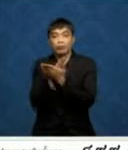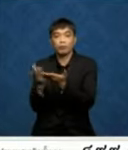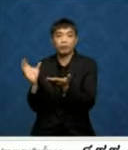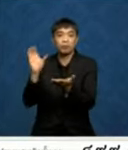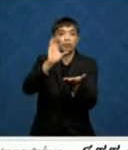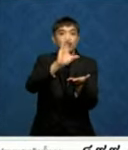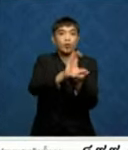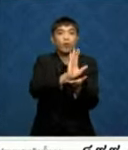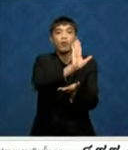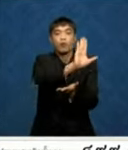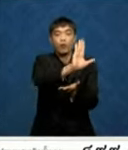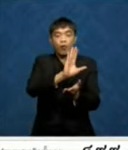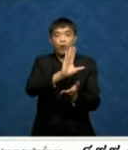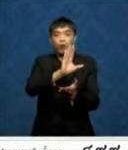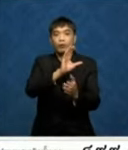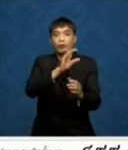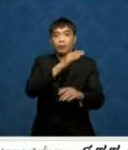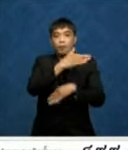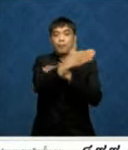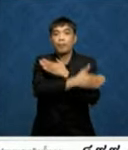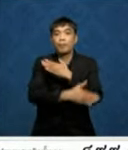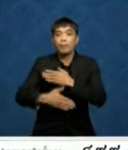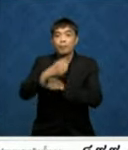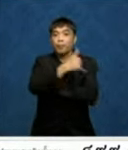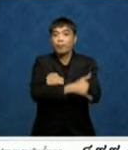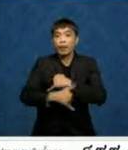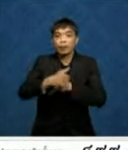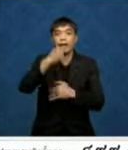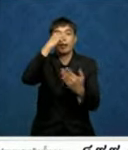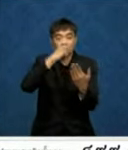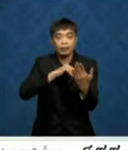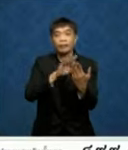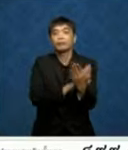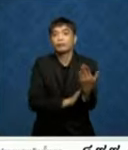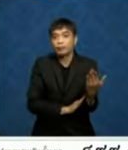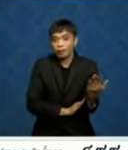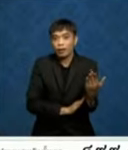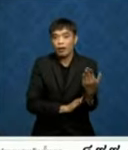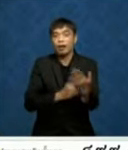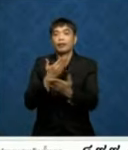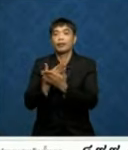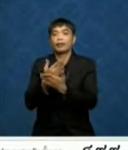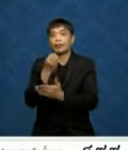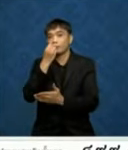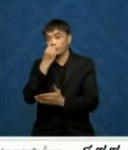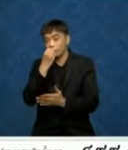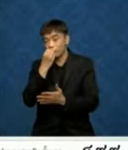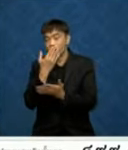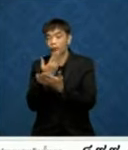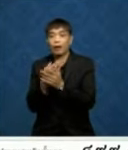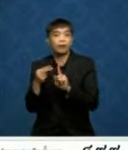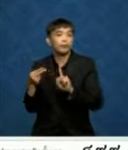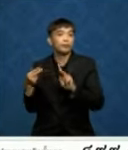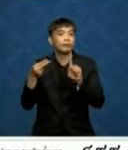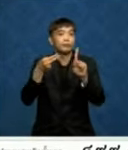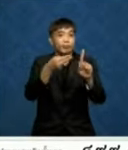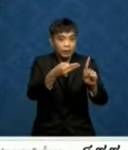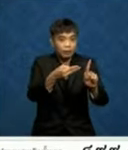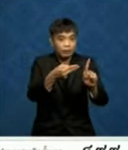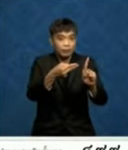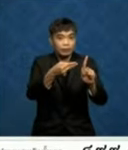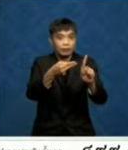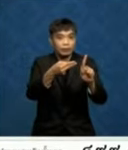ศรวมถึงความสามารถในการแข่งขันของประเทศผ่านโครงการเติมเงิน 10,000 บาทผ่าน Digital Wallet